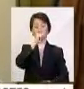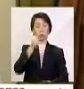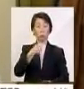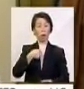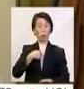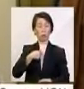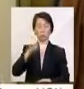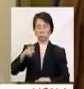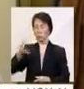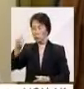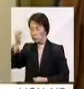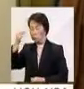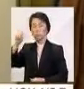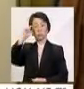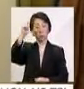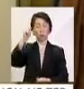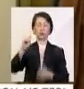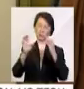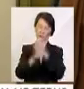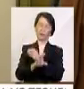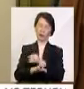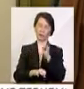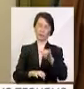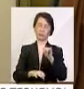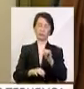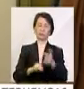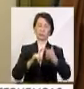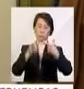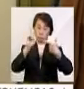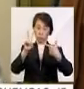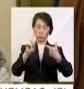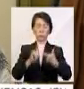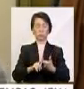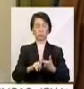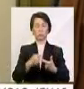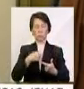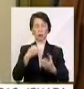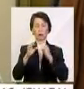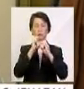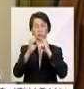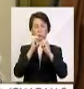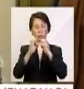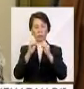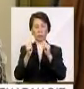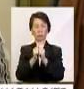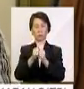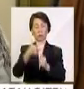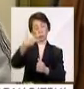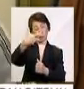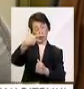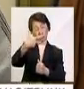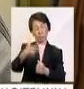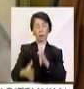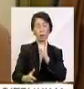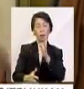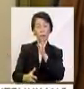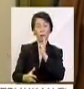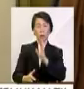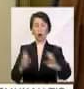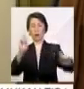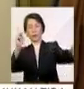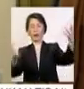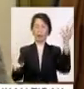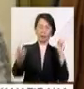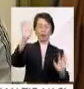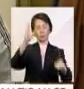benda tu kan. So cabarannya juga. Kemudian nak bercakap dengan kamera, maknanya bercakap okey lah, macam